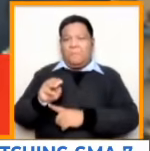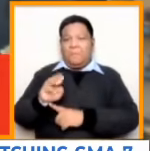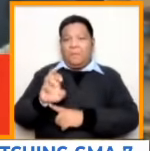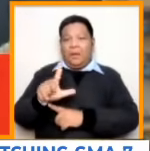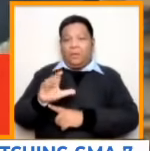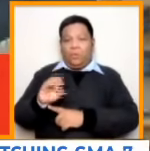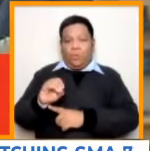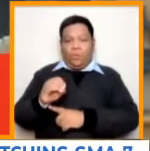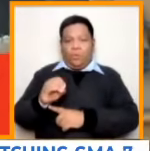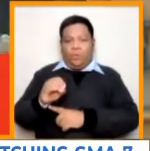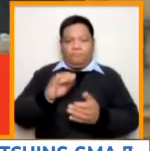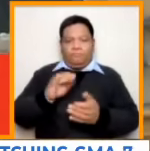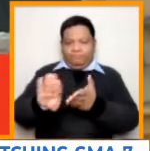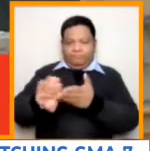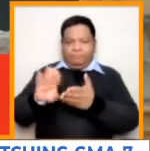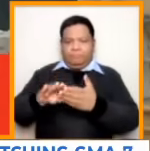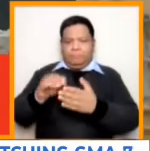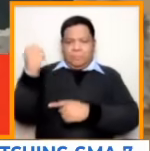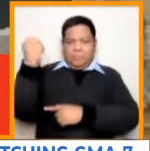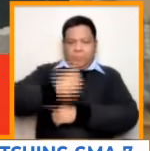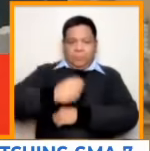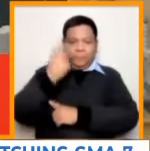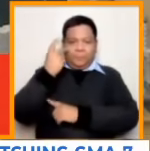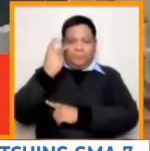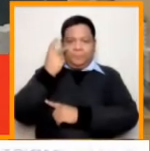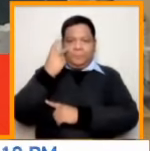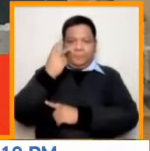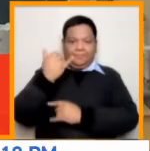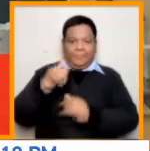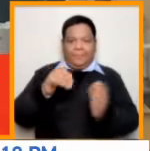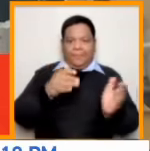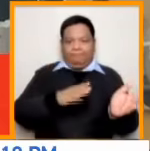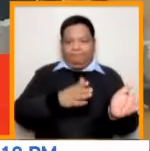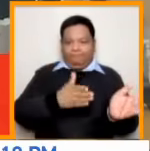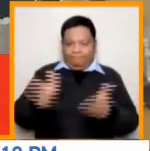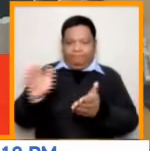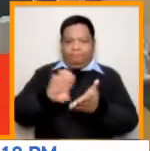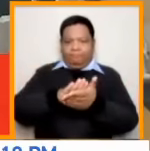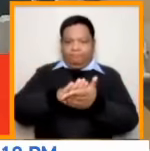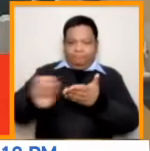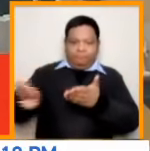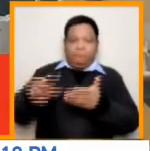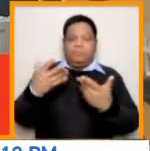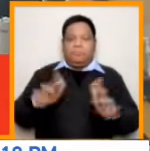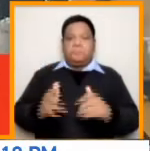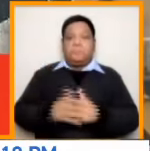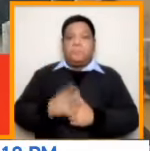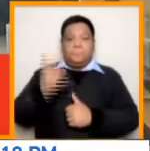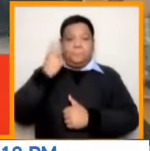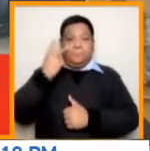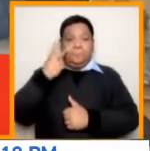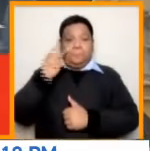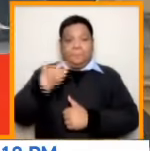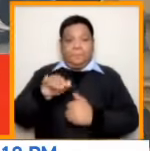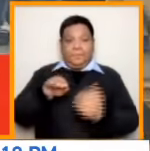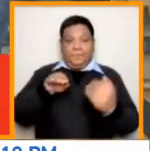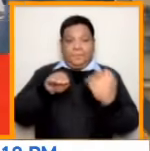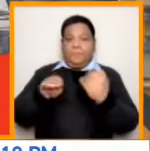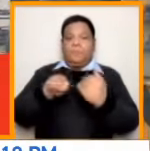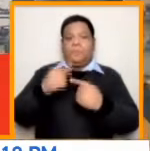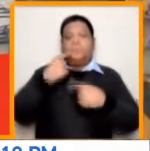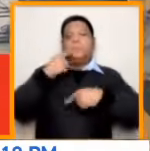na natumba. Ayan, tulad ng isang poste na yan na naigilid na. Kaya dito sa isang lane na ito na nasakop niya, madadaanan na rin ng